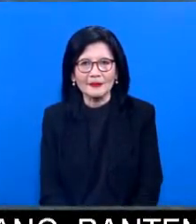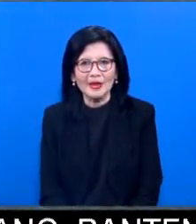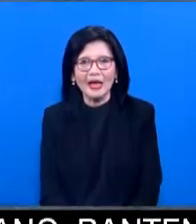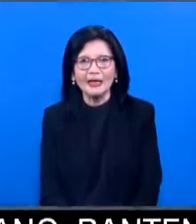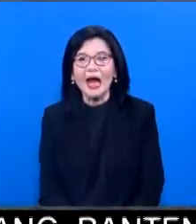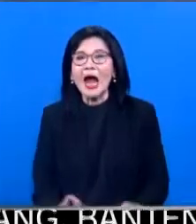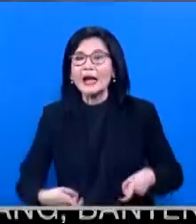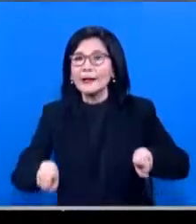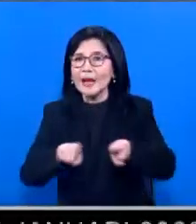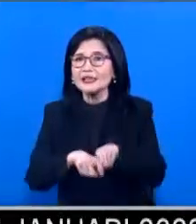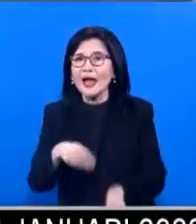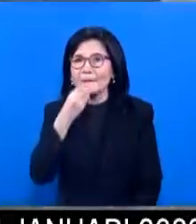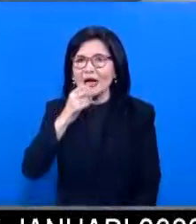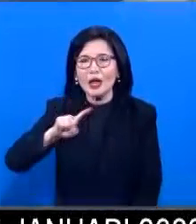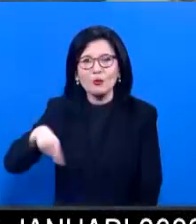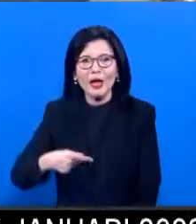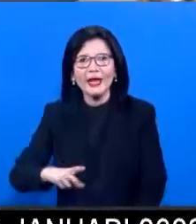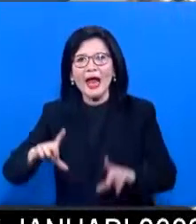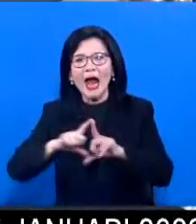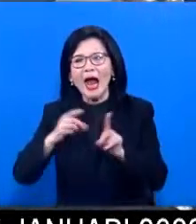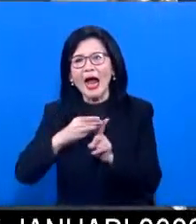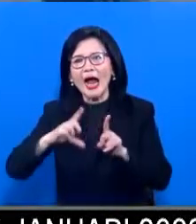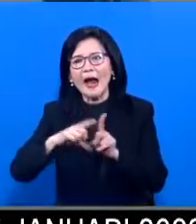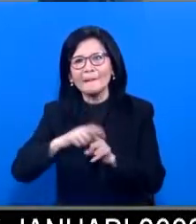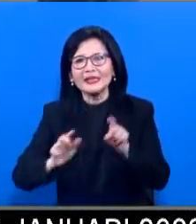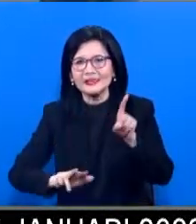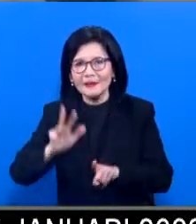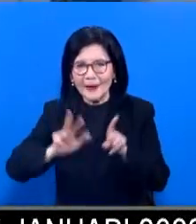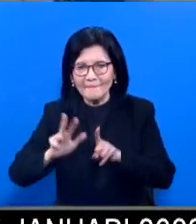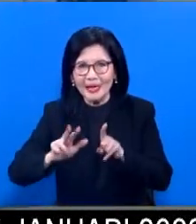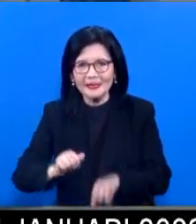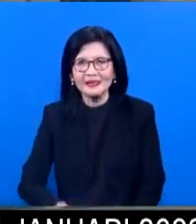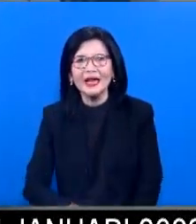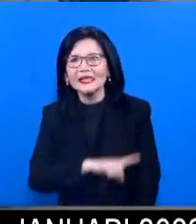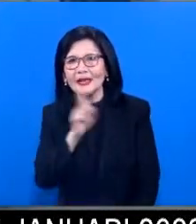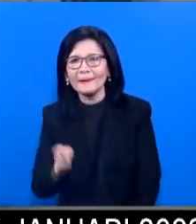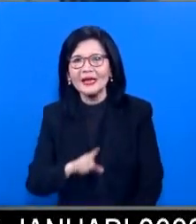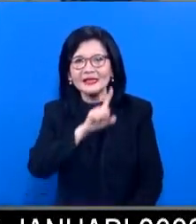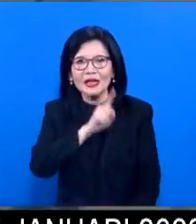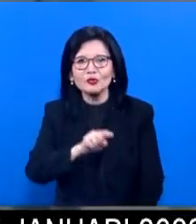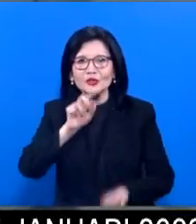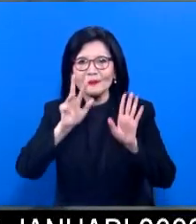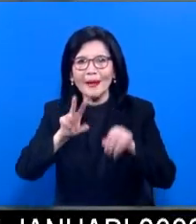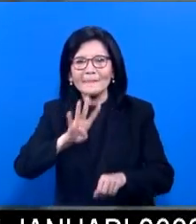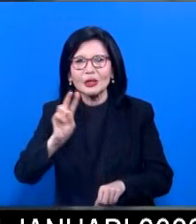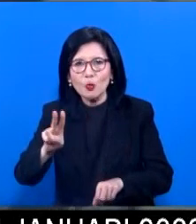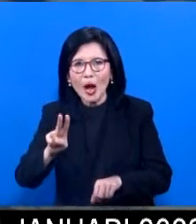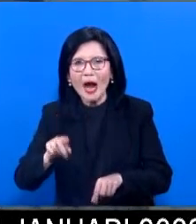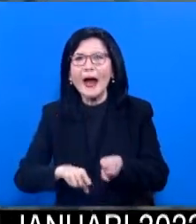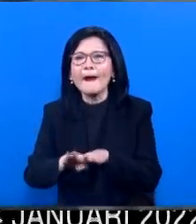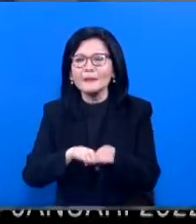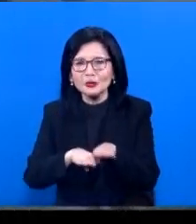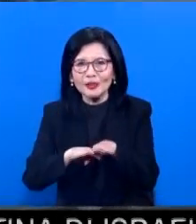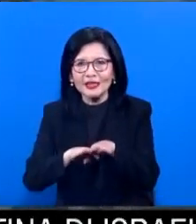pada kuliner mulai terjadi pada abad 19 hingga akhir kolonialisme pada 1942. Adaptasi ini menciptakan